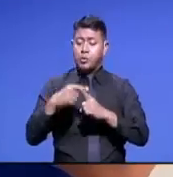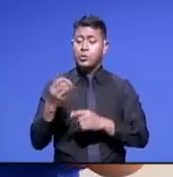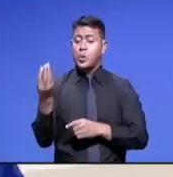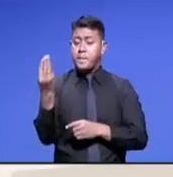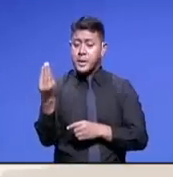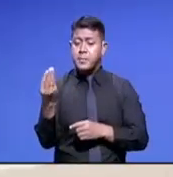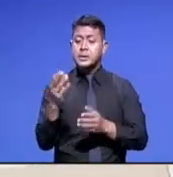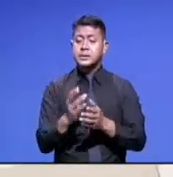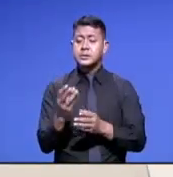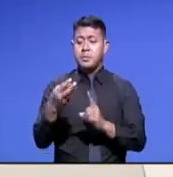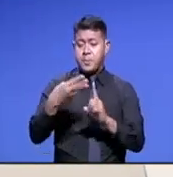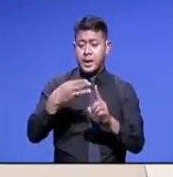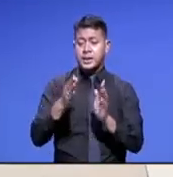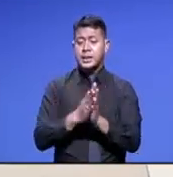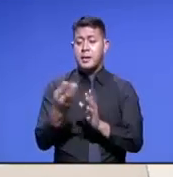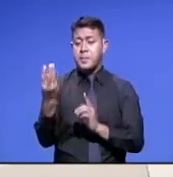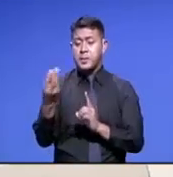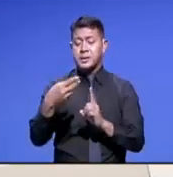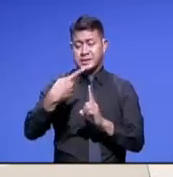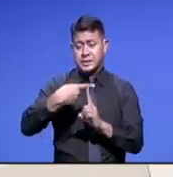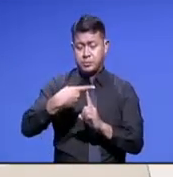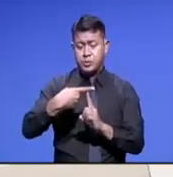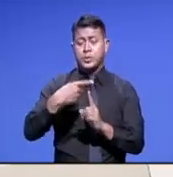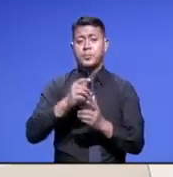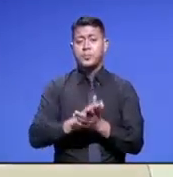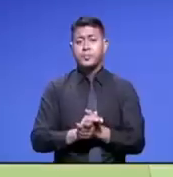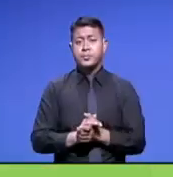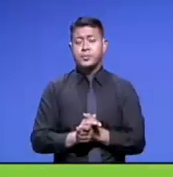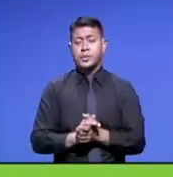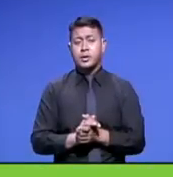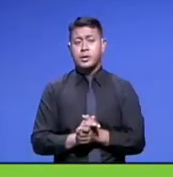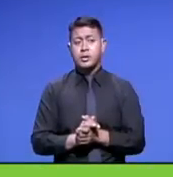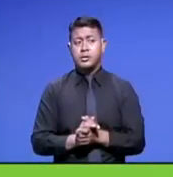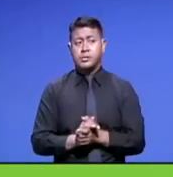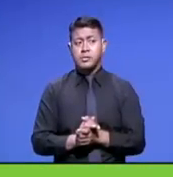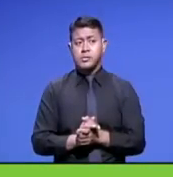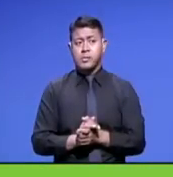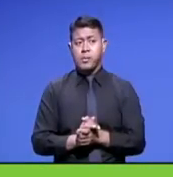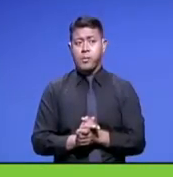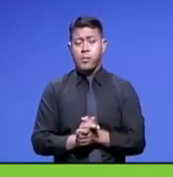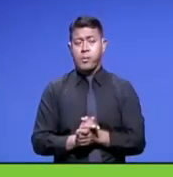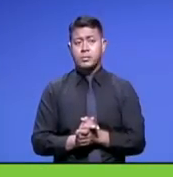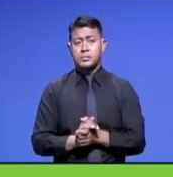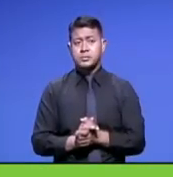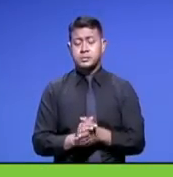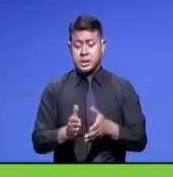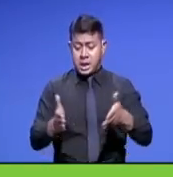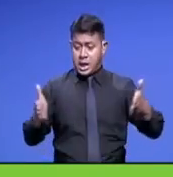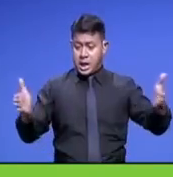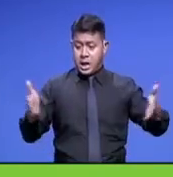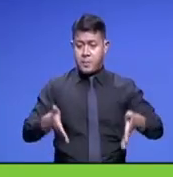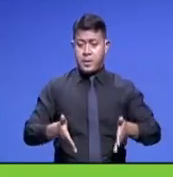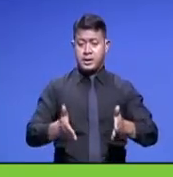Barat menuju Brebes Timur maupun sejumlah lokasi-lokasi lainnya. Kalau Benny dan pemirsa juga bisa melihat bagaimana sebenarnya lebar jalan yang ada di